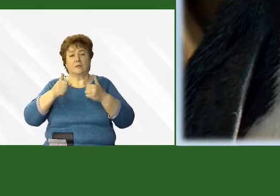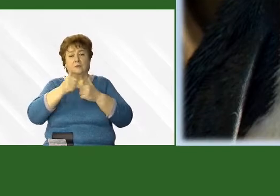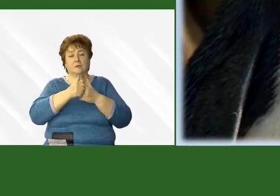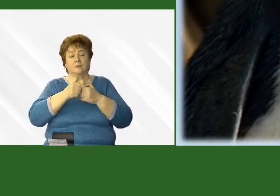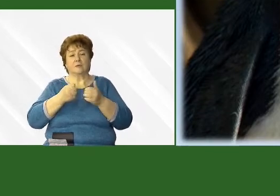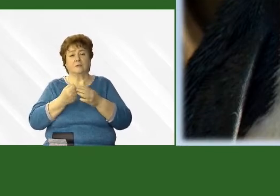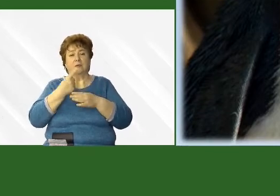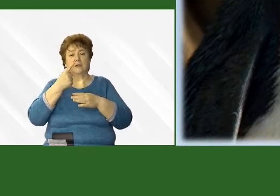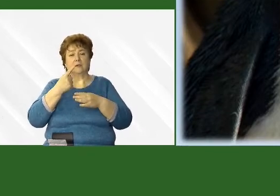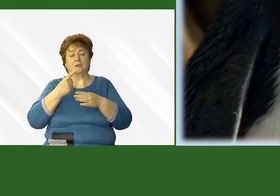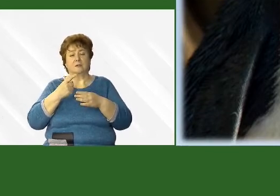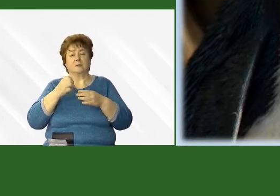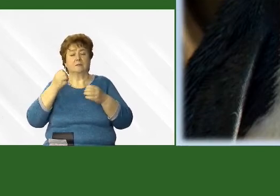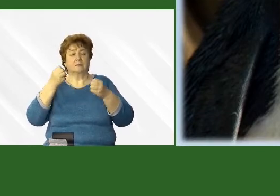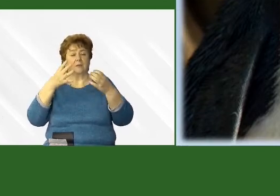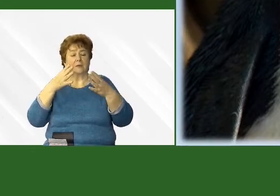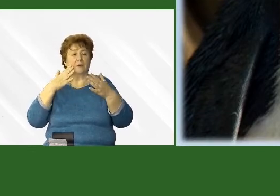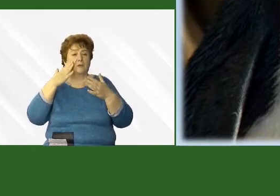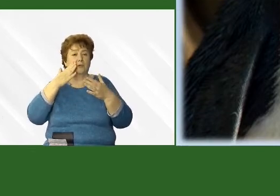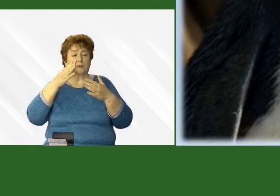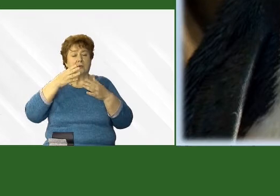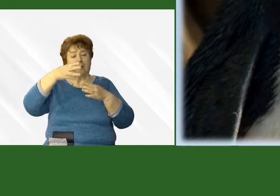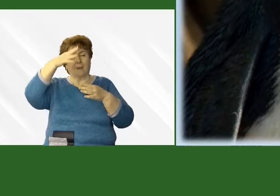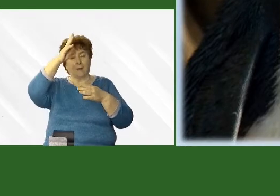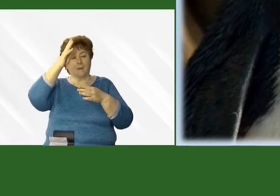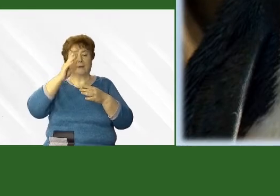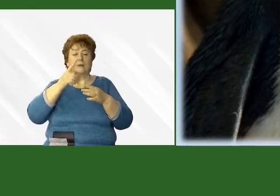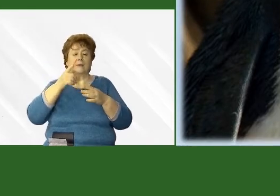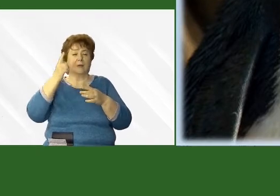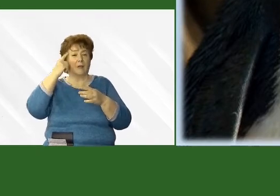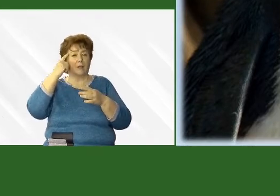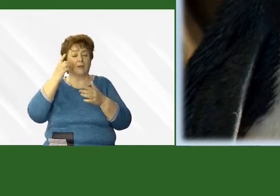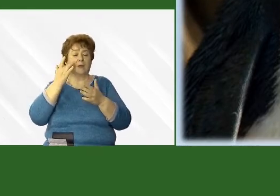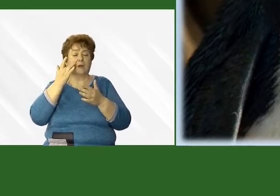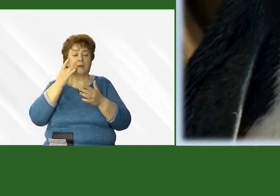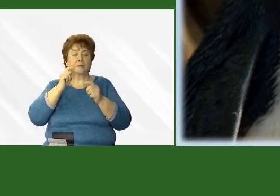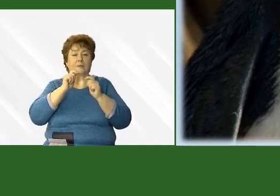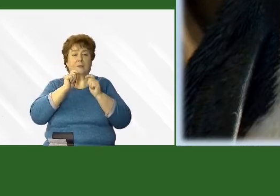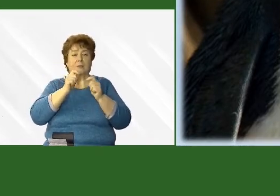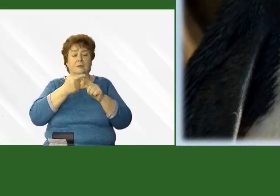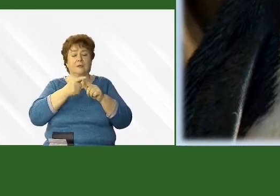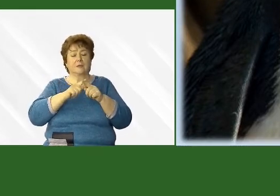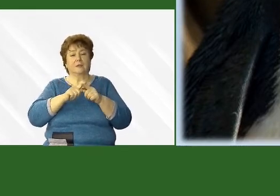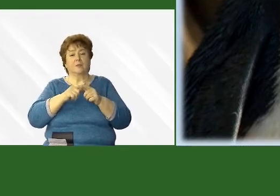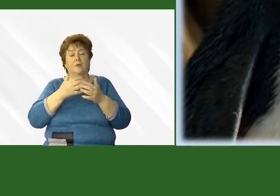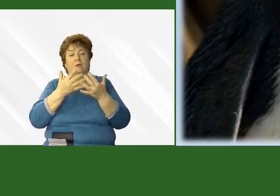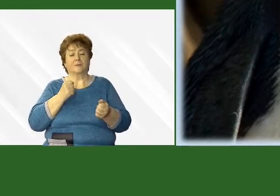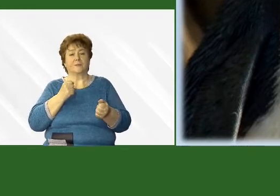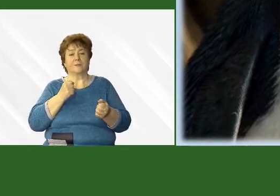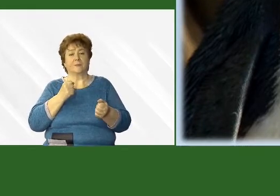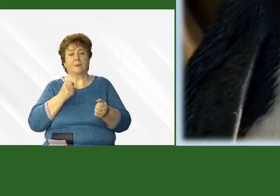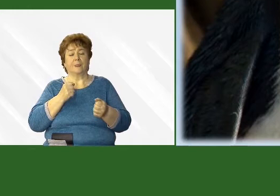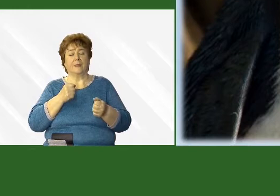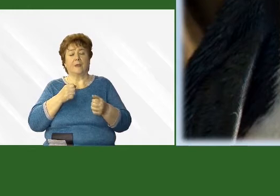особенностью является ярко-желтый гребень на голове, который и подарил этому виду название.